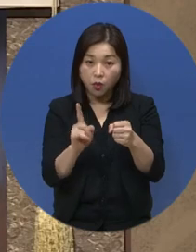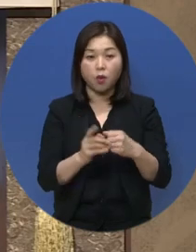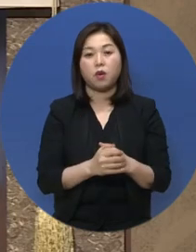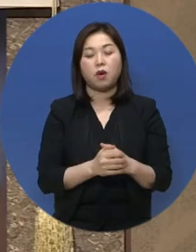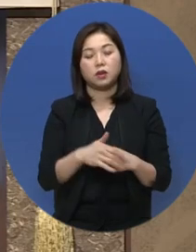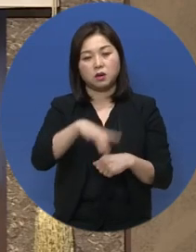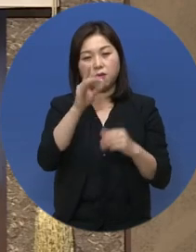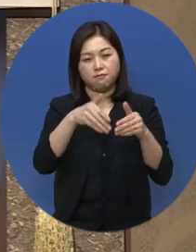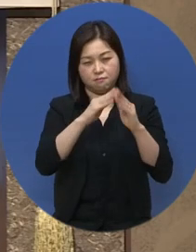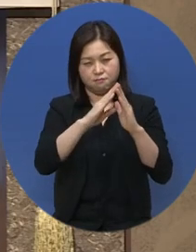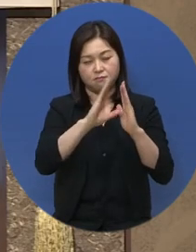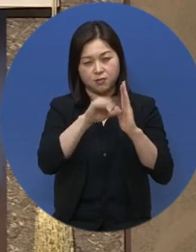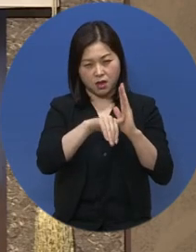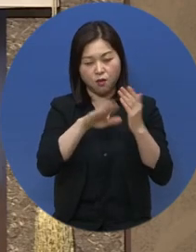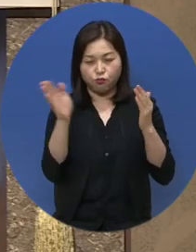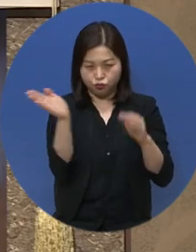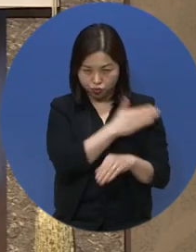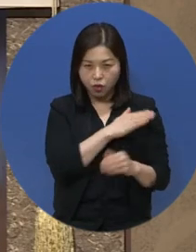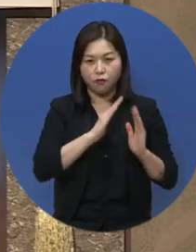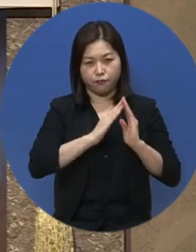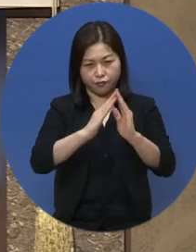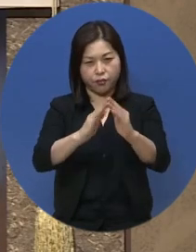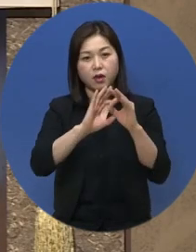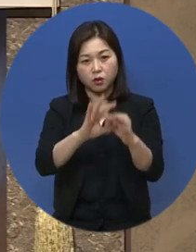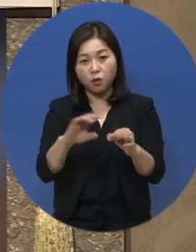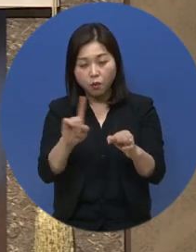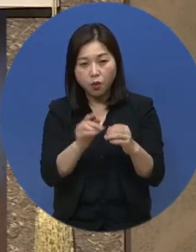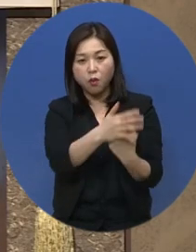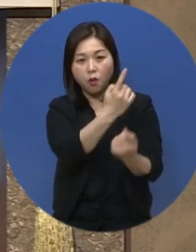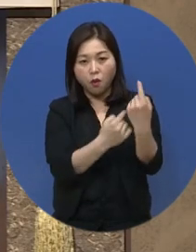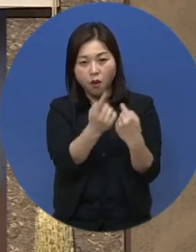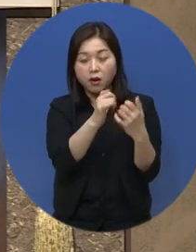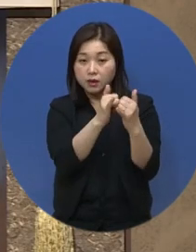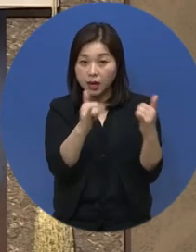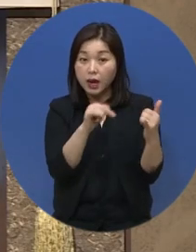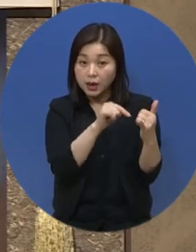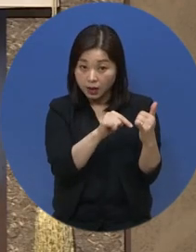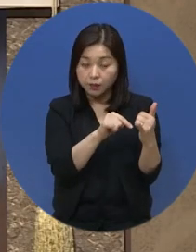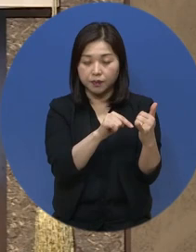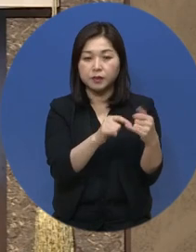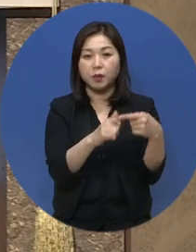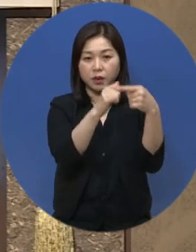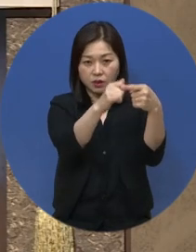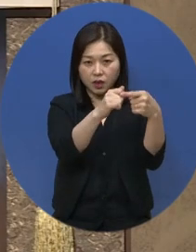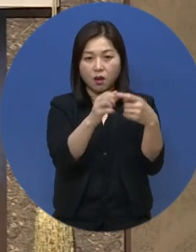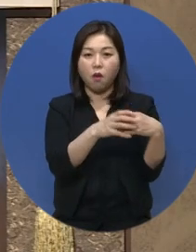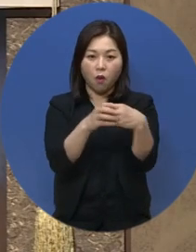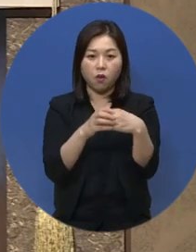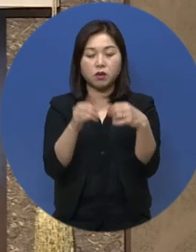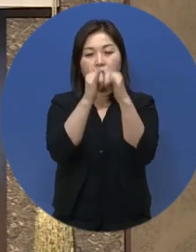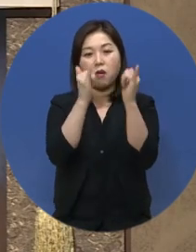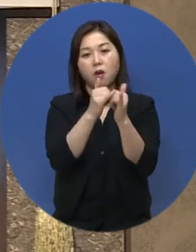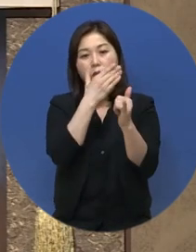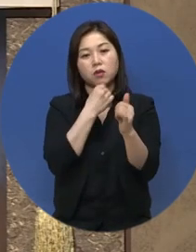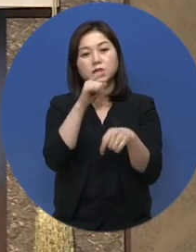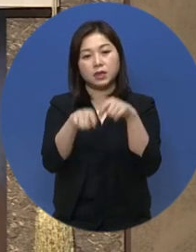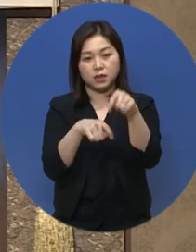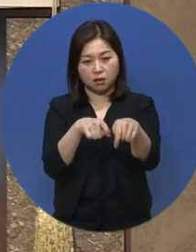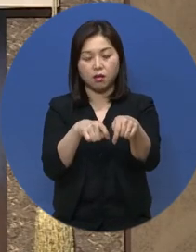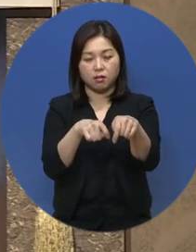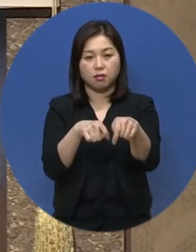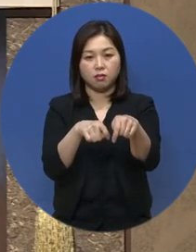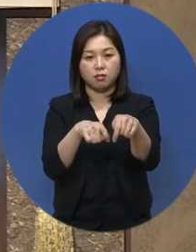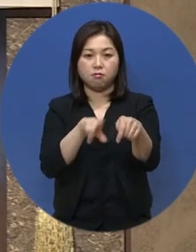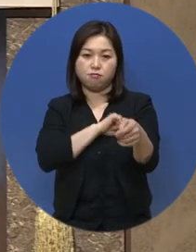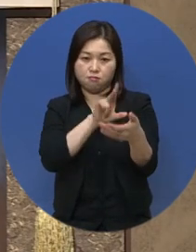이어져 왔었는데 어떤 비전인가요? 예, 이용자 중심의 공동체적 사회복지 실천 이런 캐치플레이드를 가지고 계속 네.